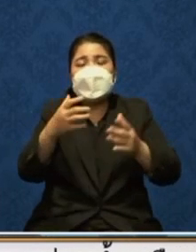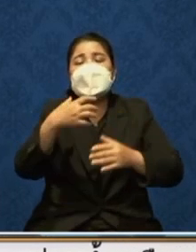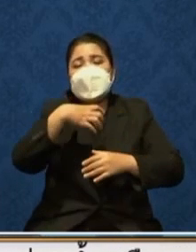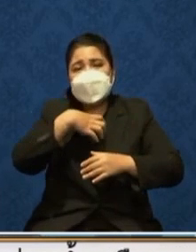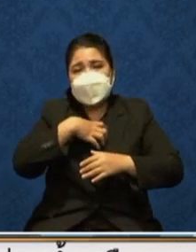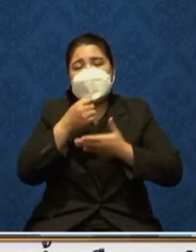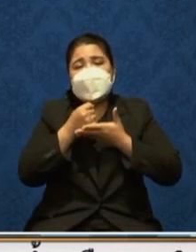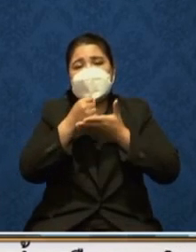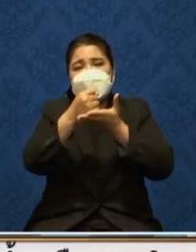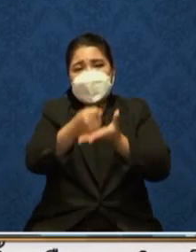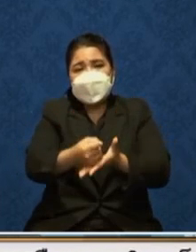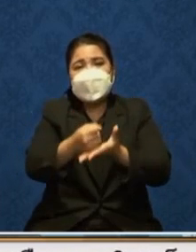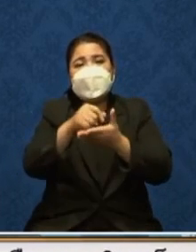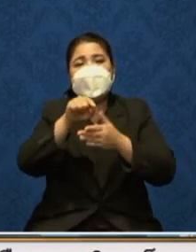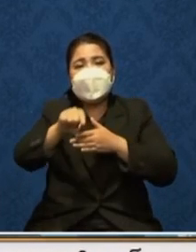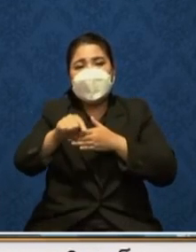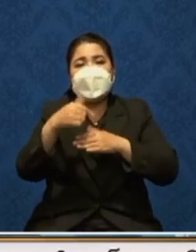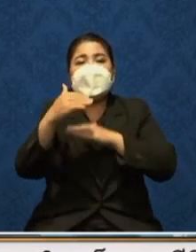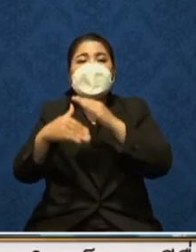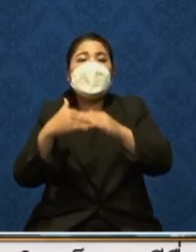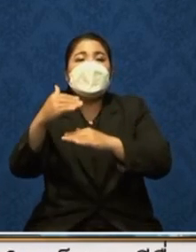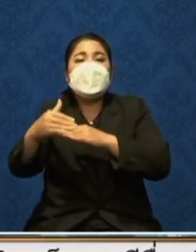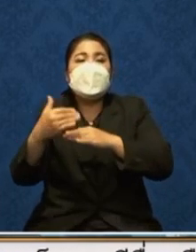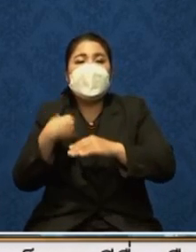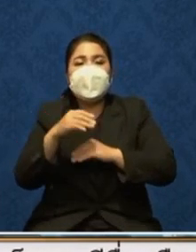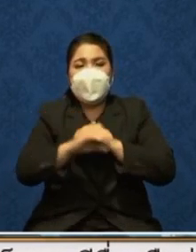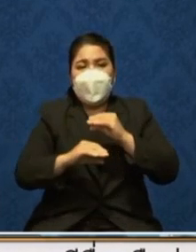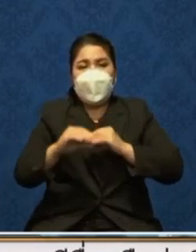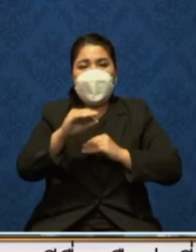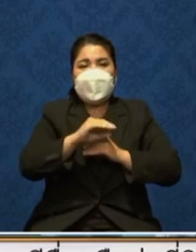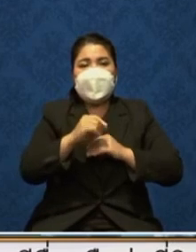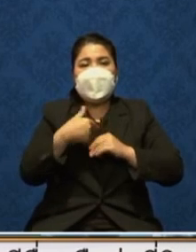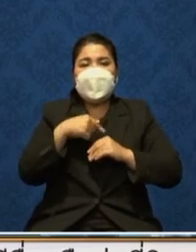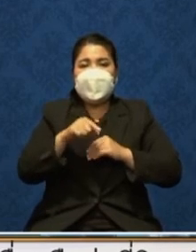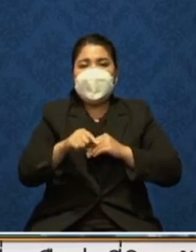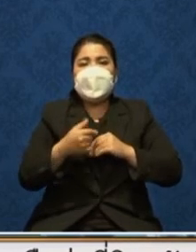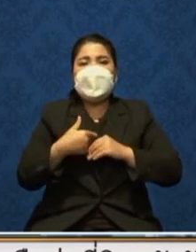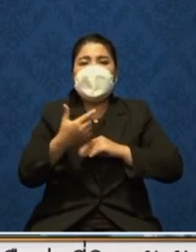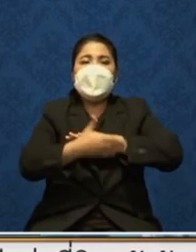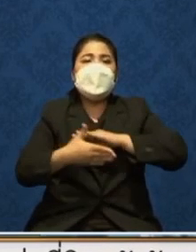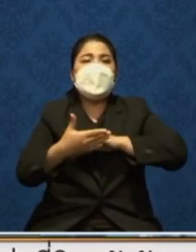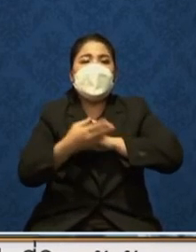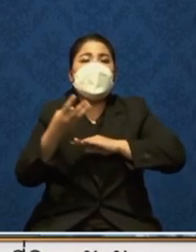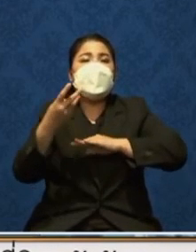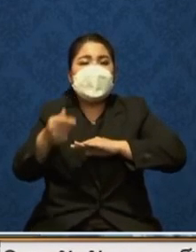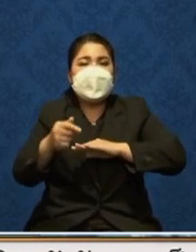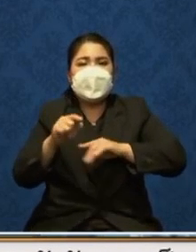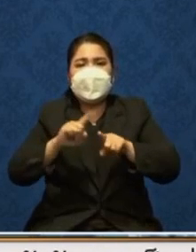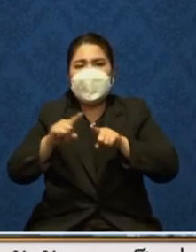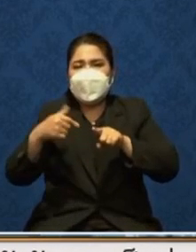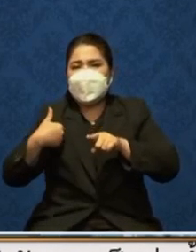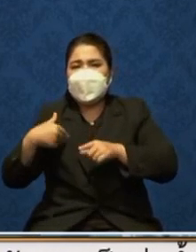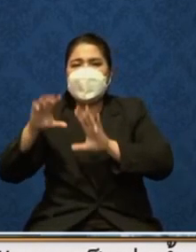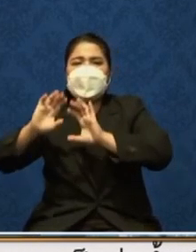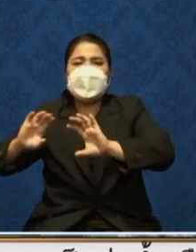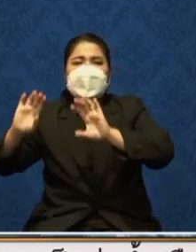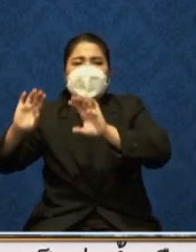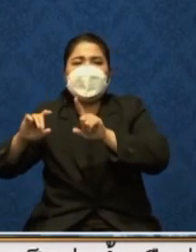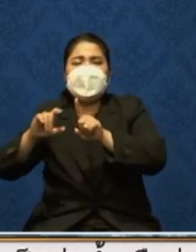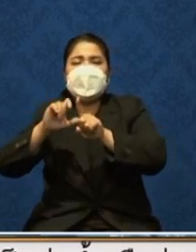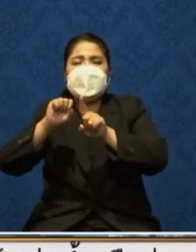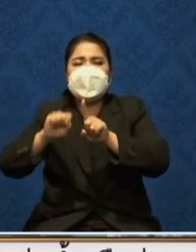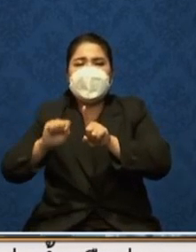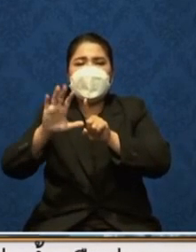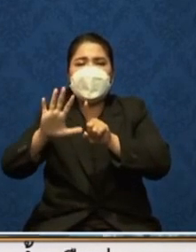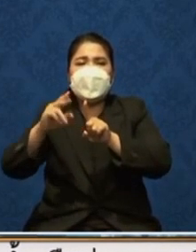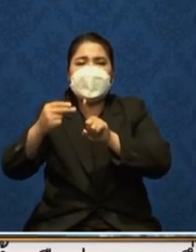ช่วยเจ้าสวะพฒนาที่ดินกเลยดันโรการรฟคอรถสุไปแต่สุท้ายเป็ไงครัก็ตเอาเงินรฐพไปช่วย1,500 ลาน